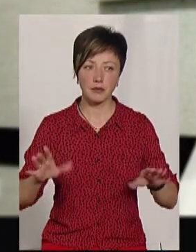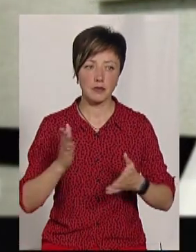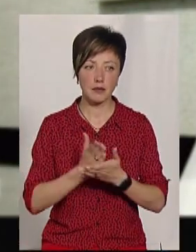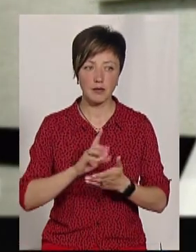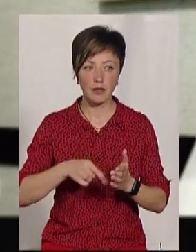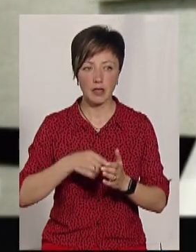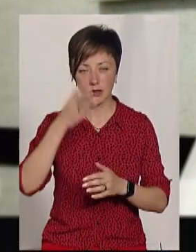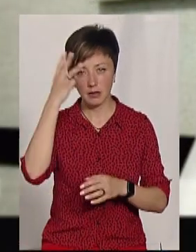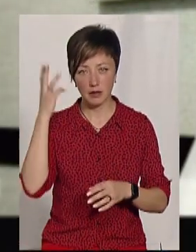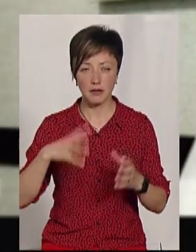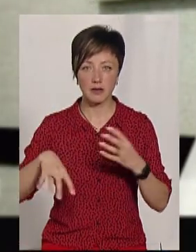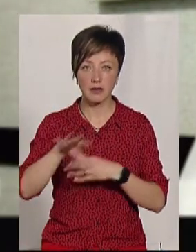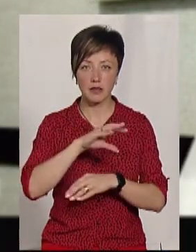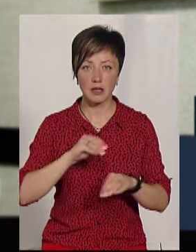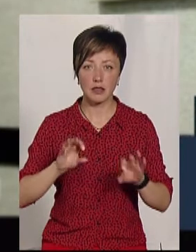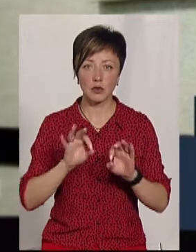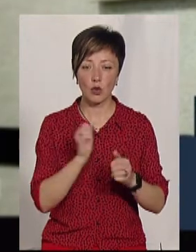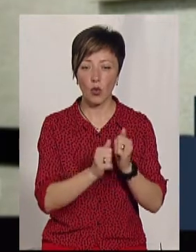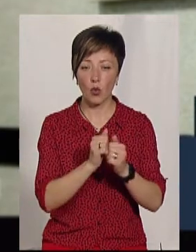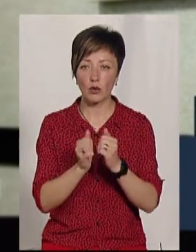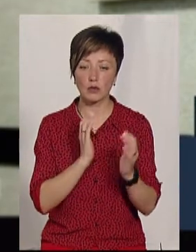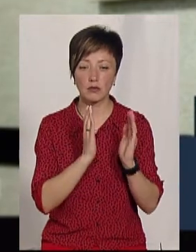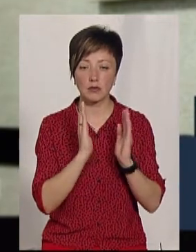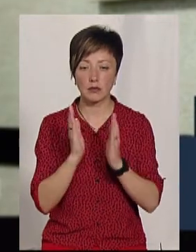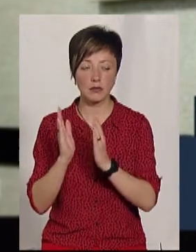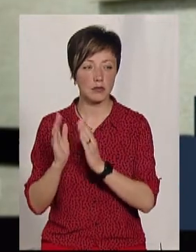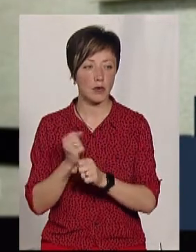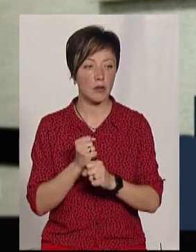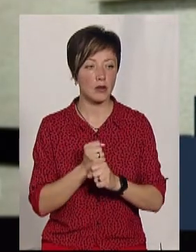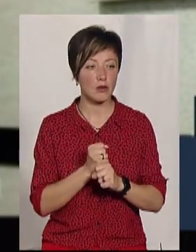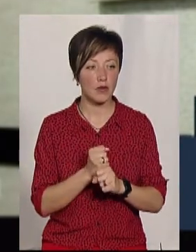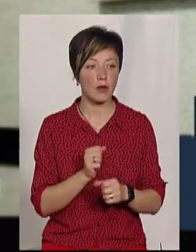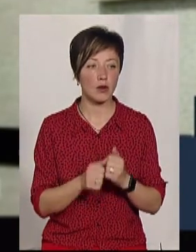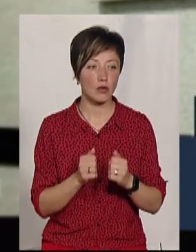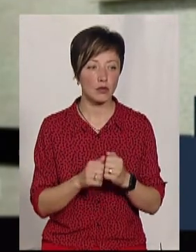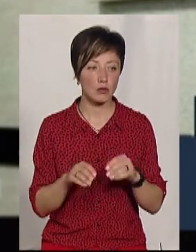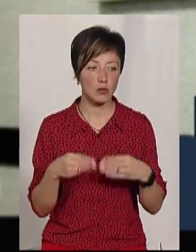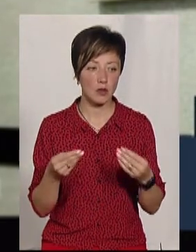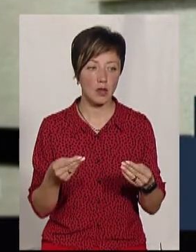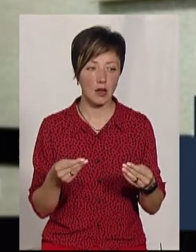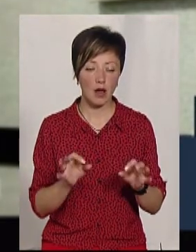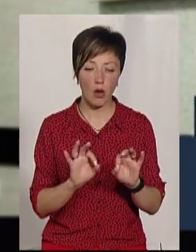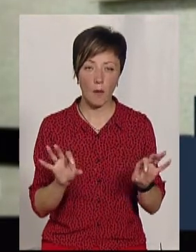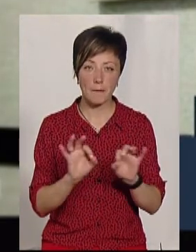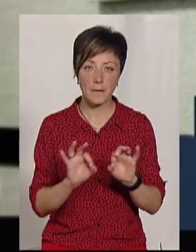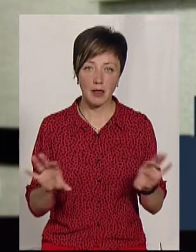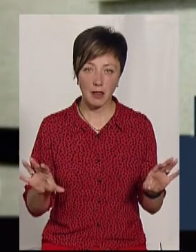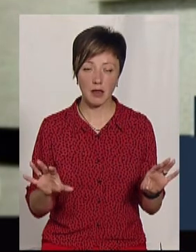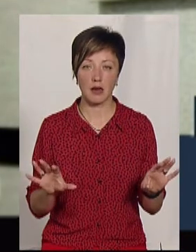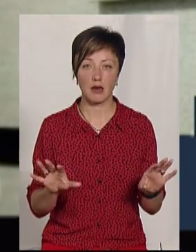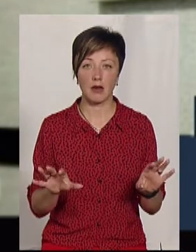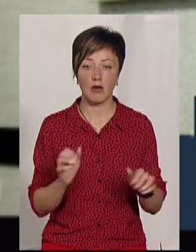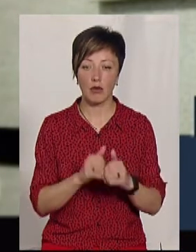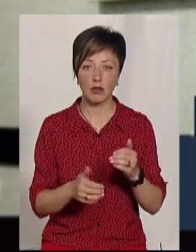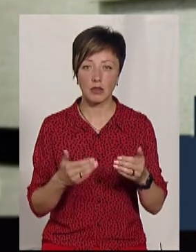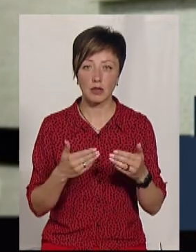є в Хмельницькому, ми абсолютно з кожним засобом масової інформації попрацювали, кожному дали коментарі,